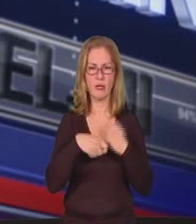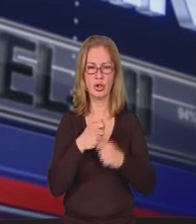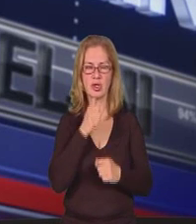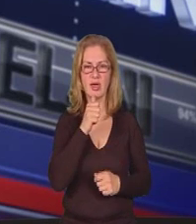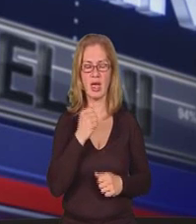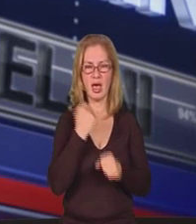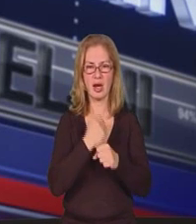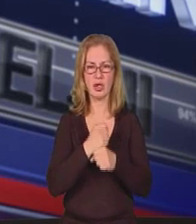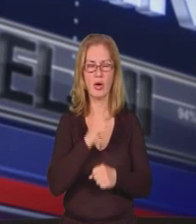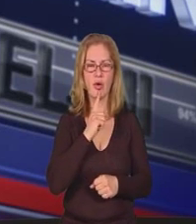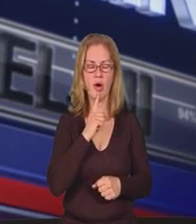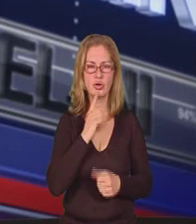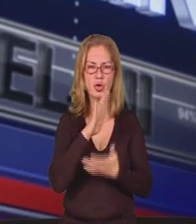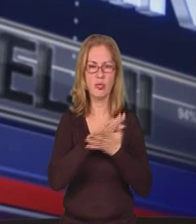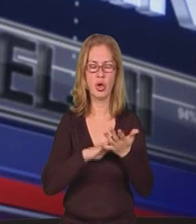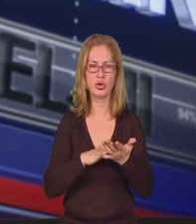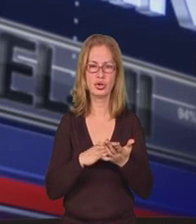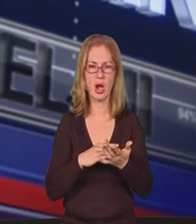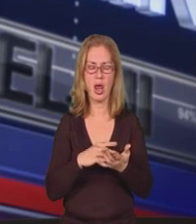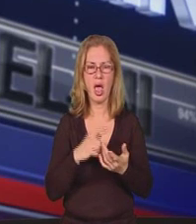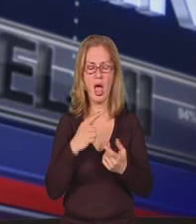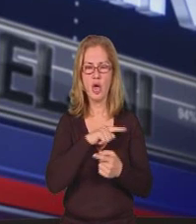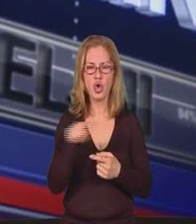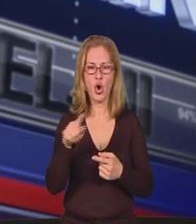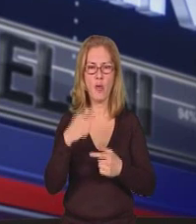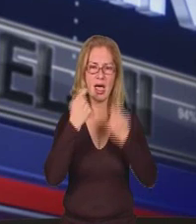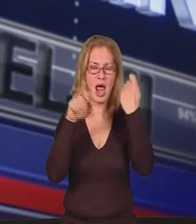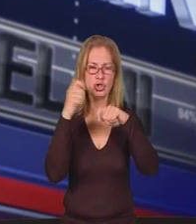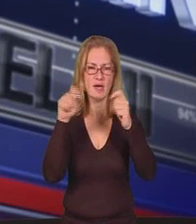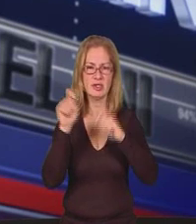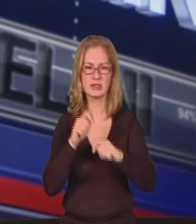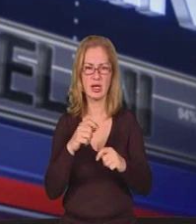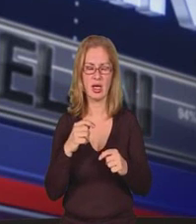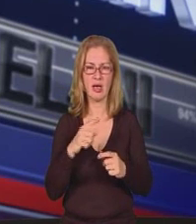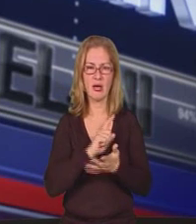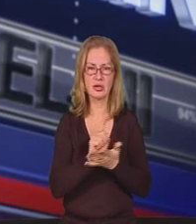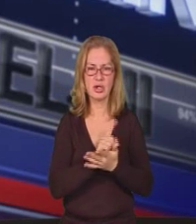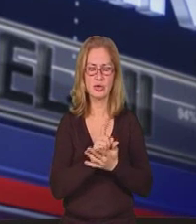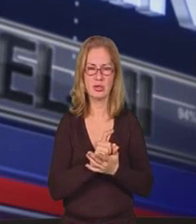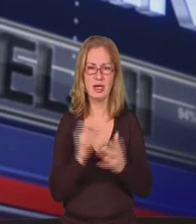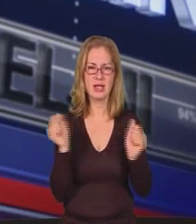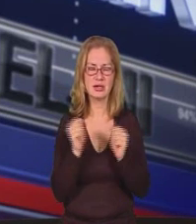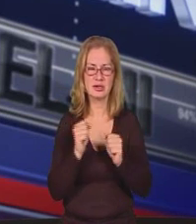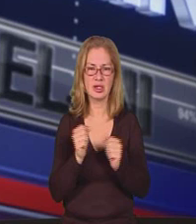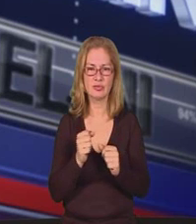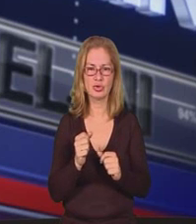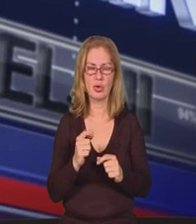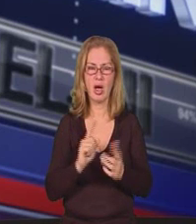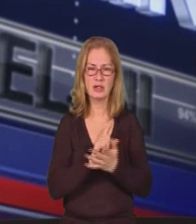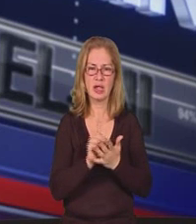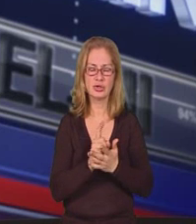svoje poslove i radove koje su započeli tokom građevinske sezone. Javno-komunalno preduzeće Put radi na opremanju puteva za